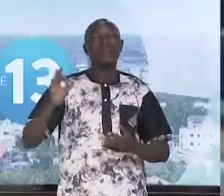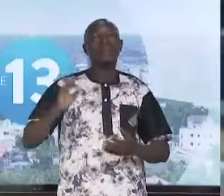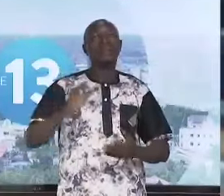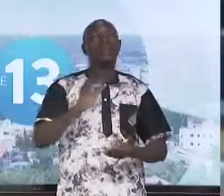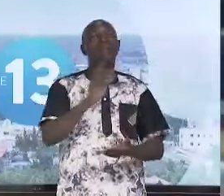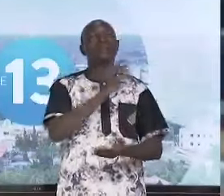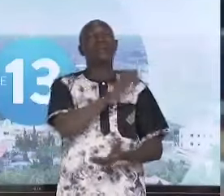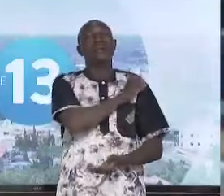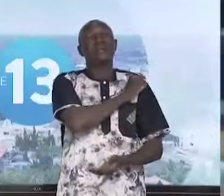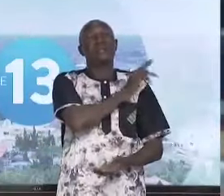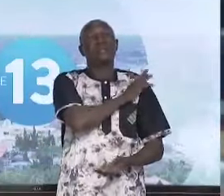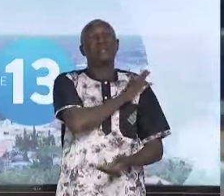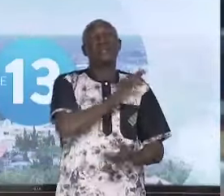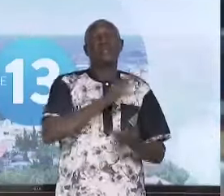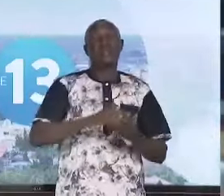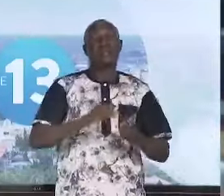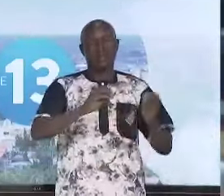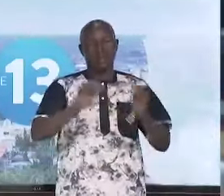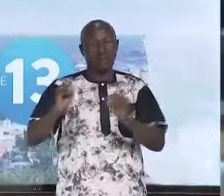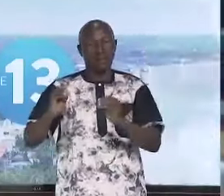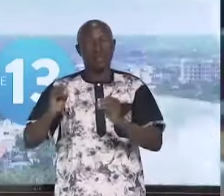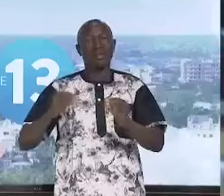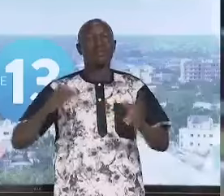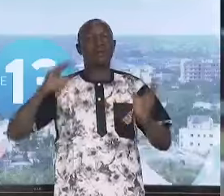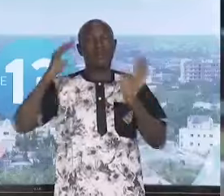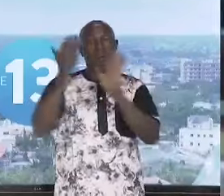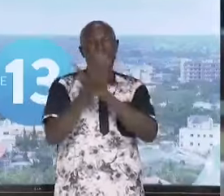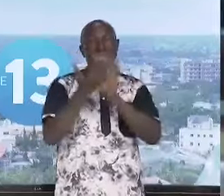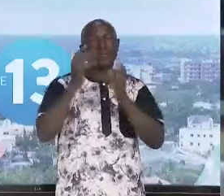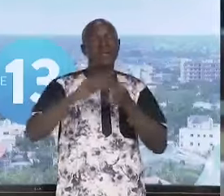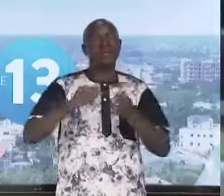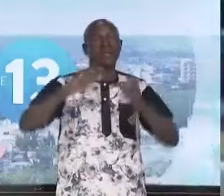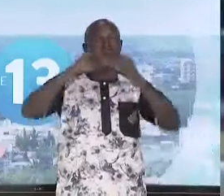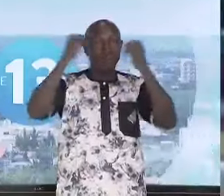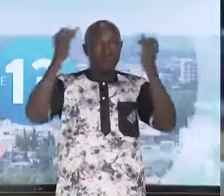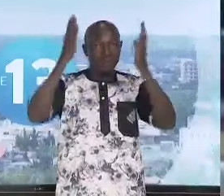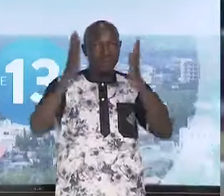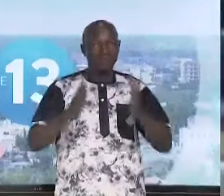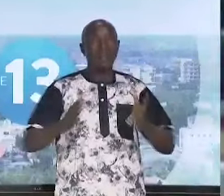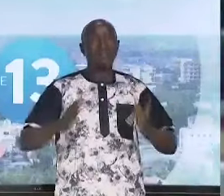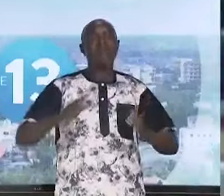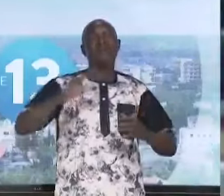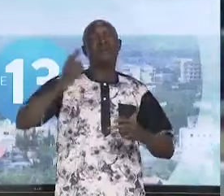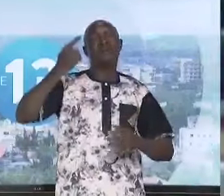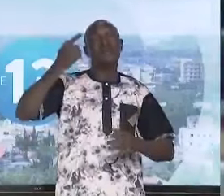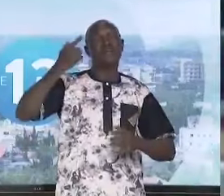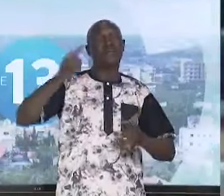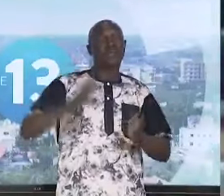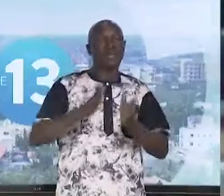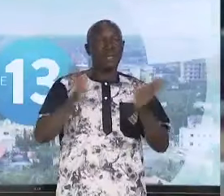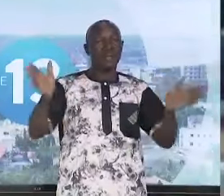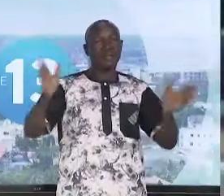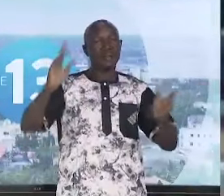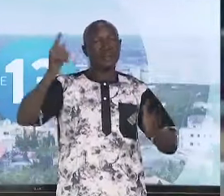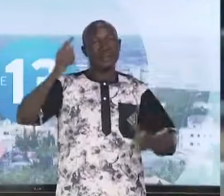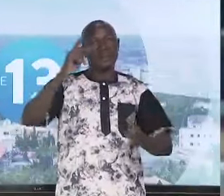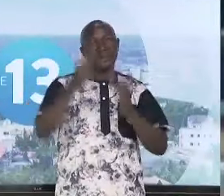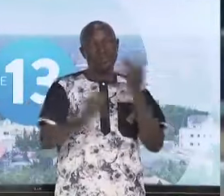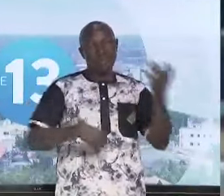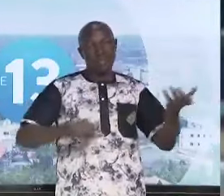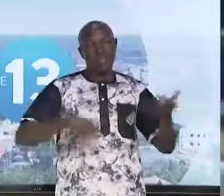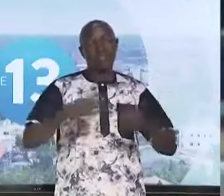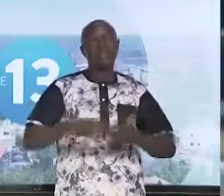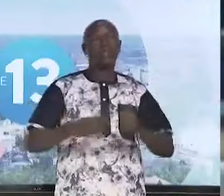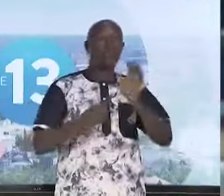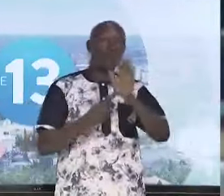qui était avec les organisateurs face à la presse hier, le commissariat général des Koundé en a fait l'annonce. Les nominés sont aussi dévoilés.